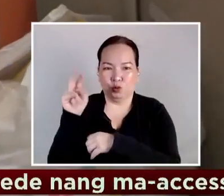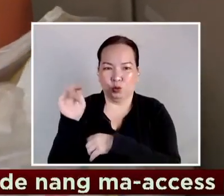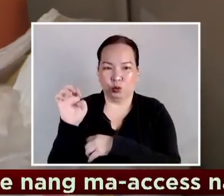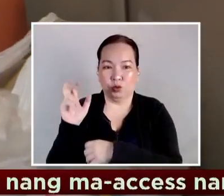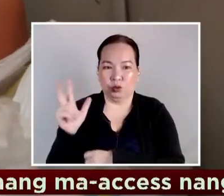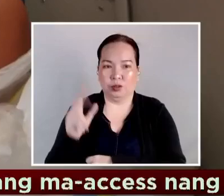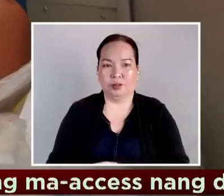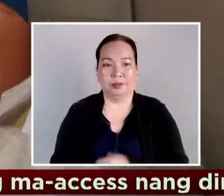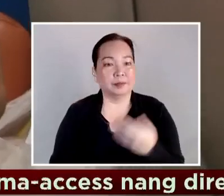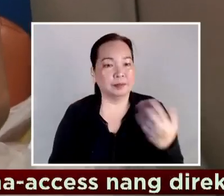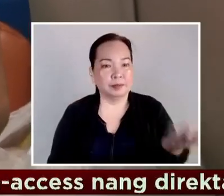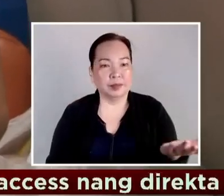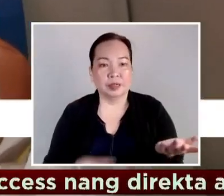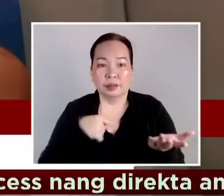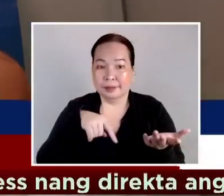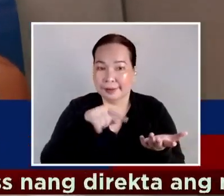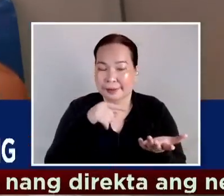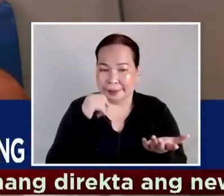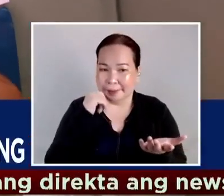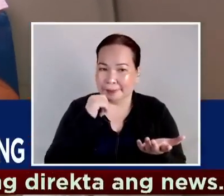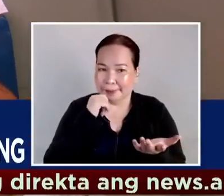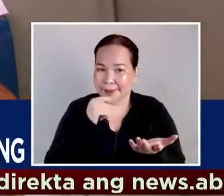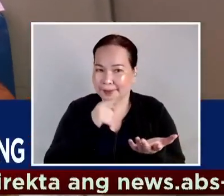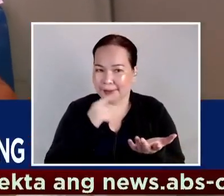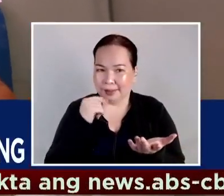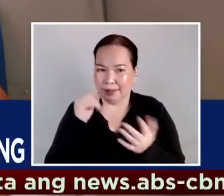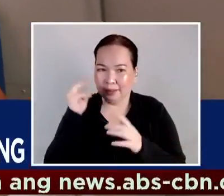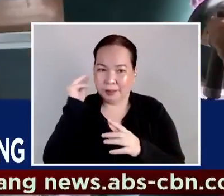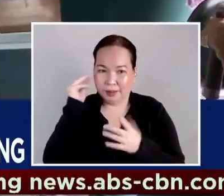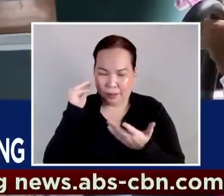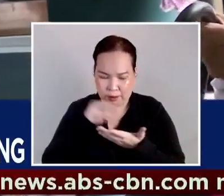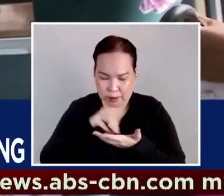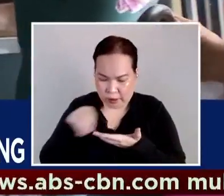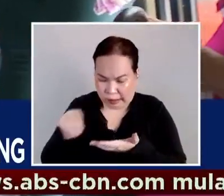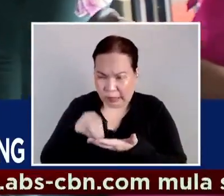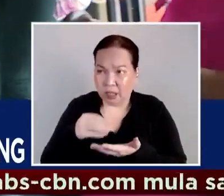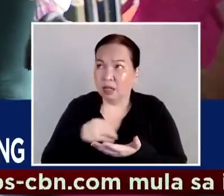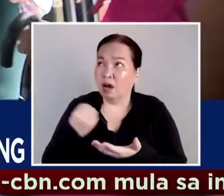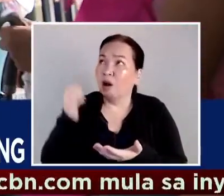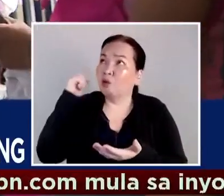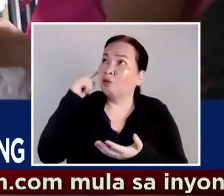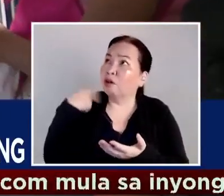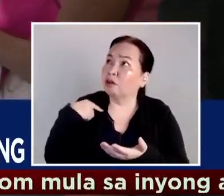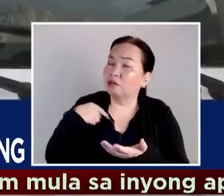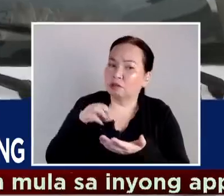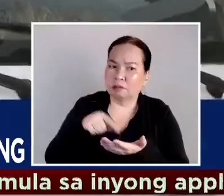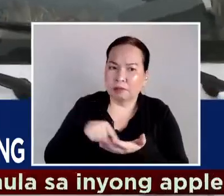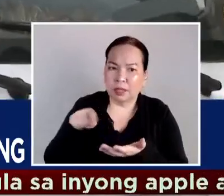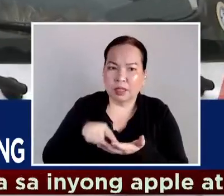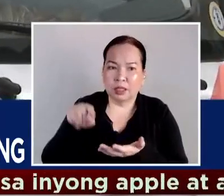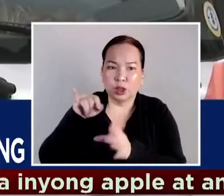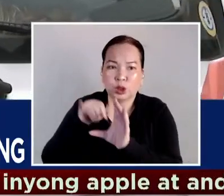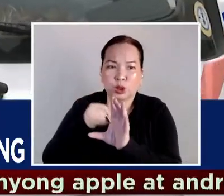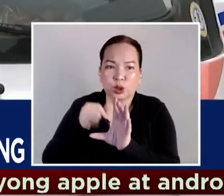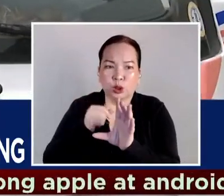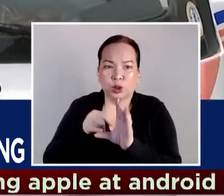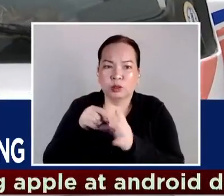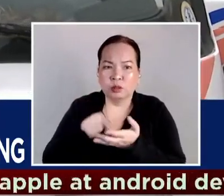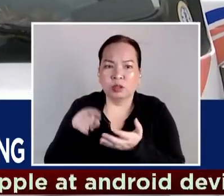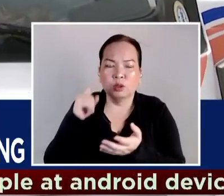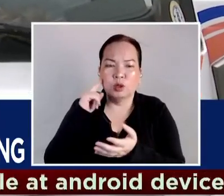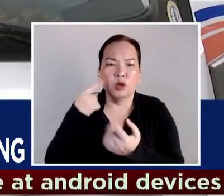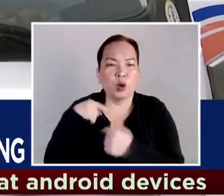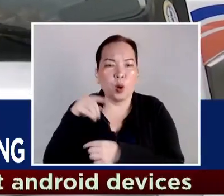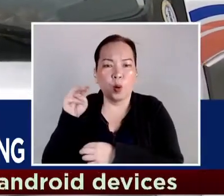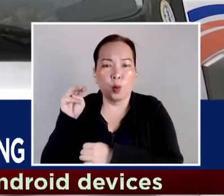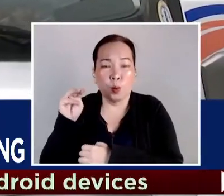Napabilang sa mga barya sa wallet si Marie. Nagulat siyang may bayad na pala ang sinasakyan niyang jeep na rutang Muñoz, Quiapo.